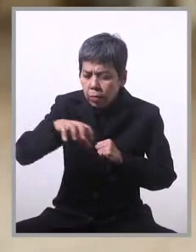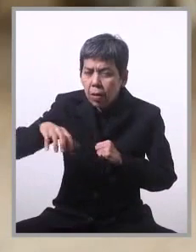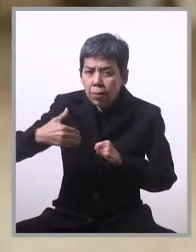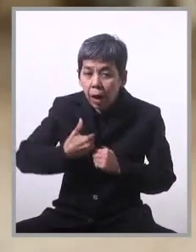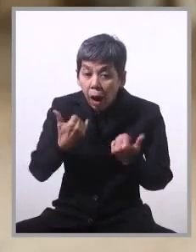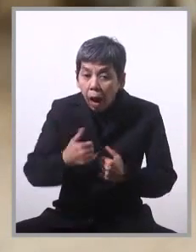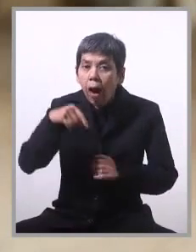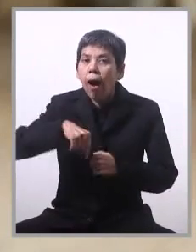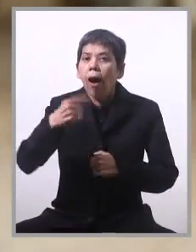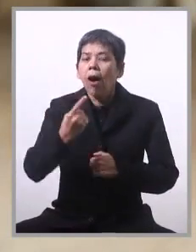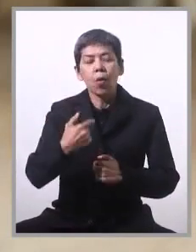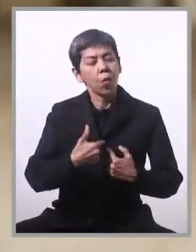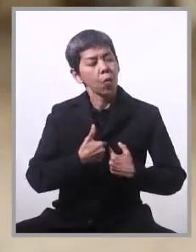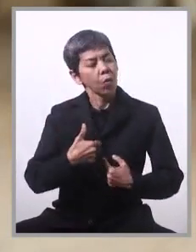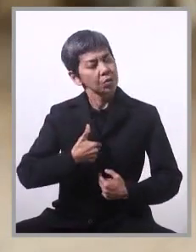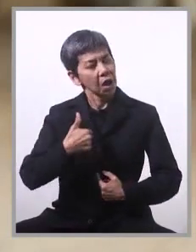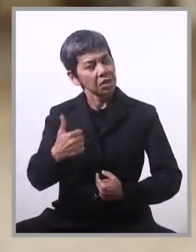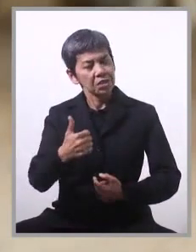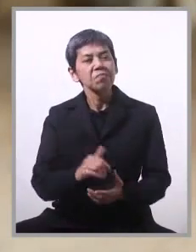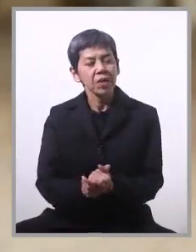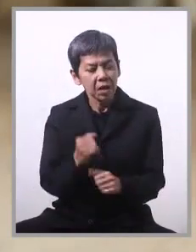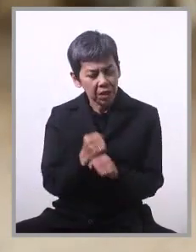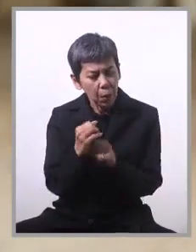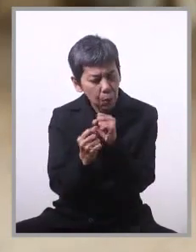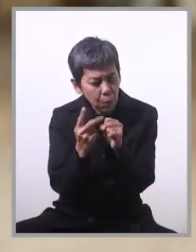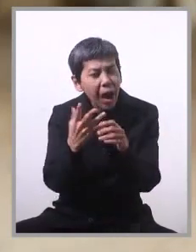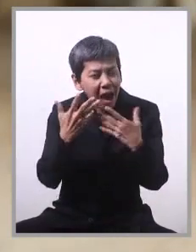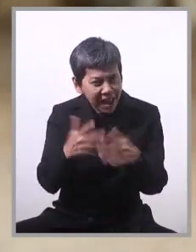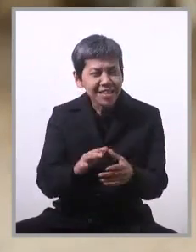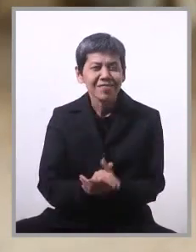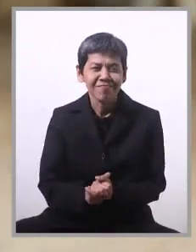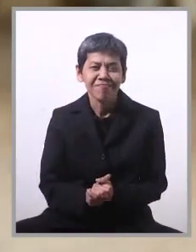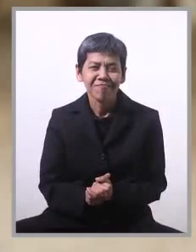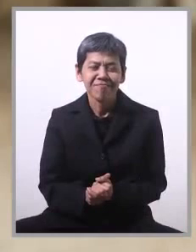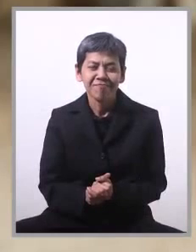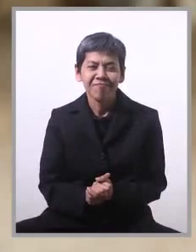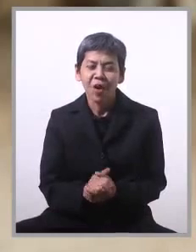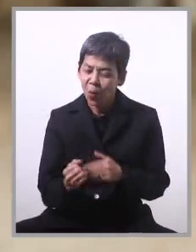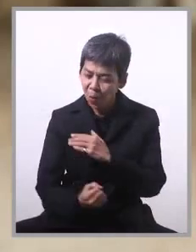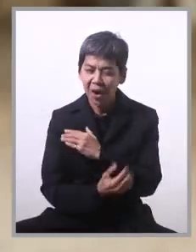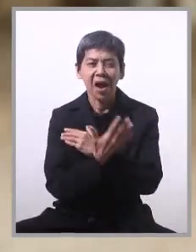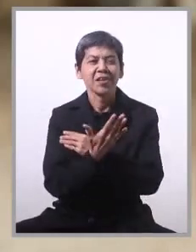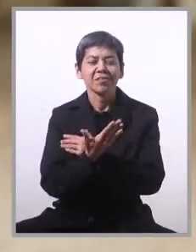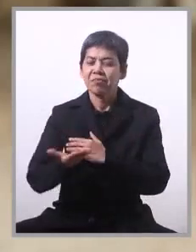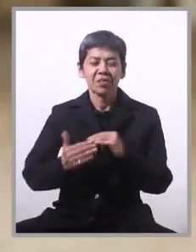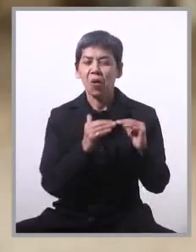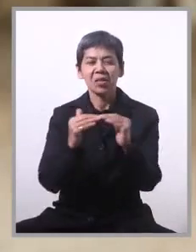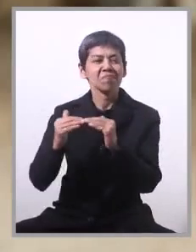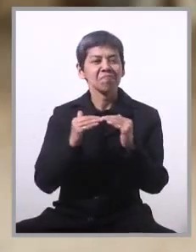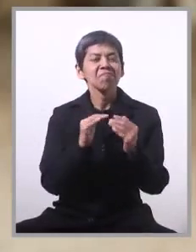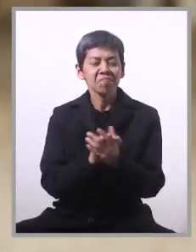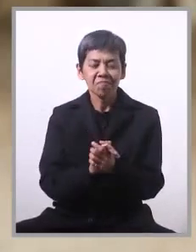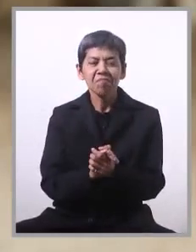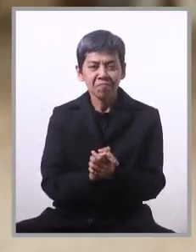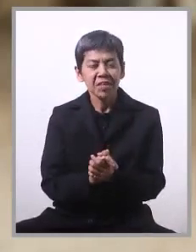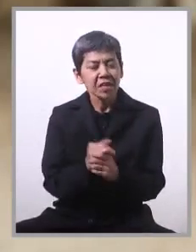แต่ว่ามีที่นี่ค่ะที่ใจดีอยู่มาได้หลายปีแล้วด้วย คือให้โอกาสคนทุกคนที่พล